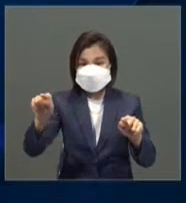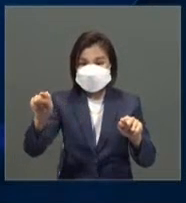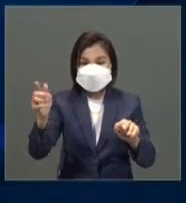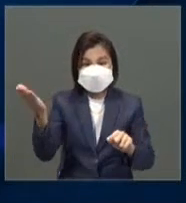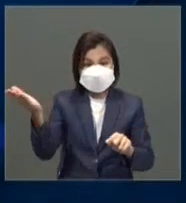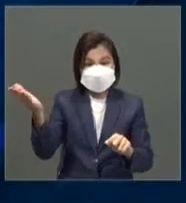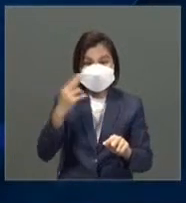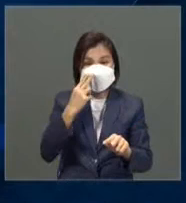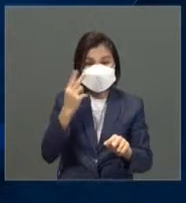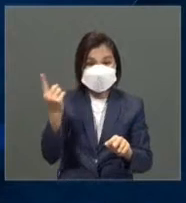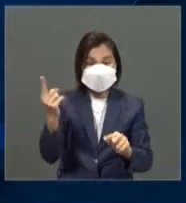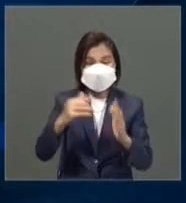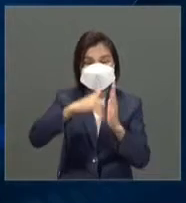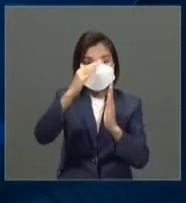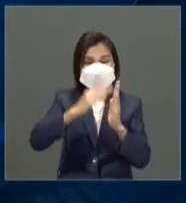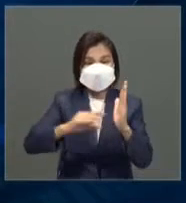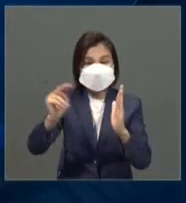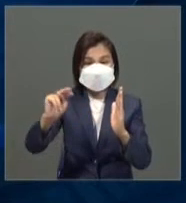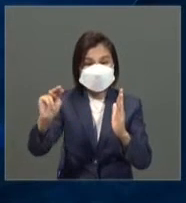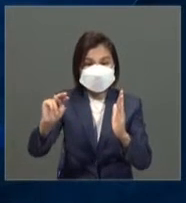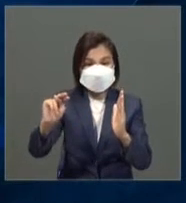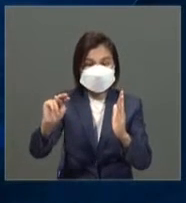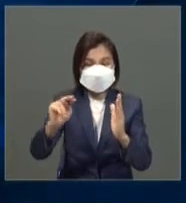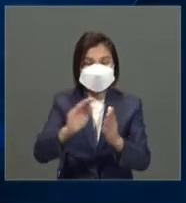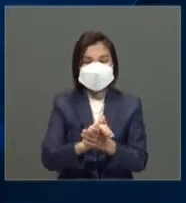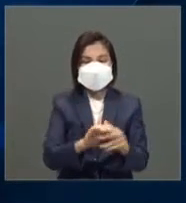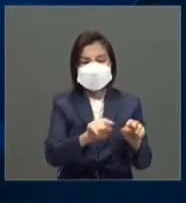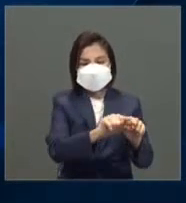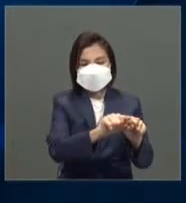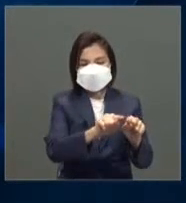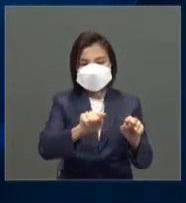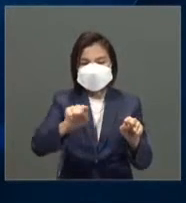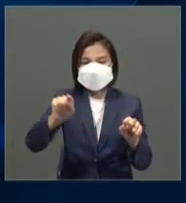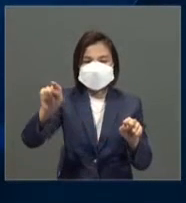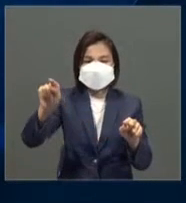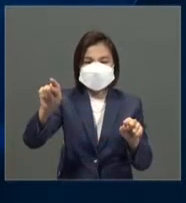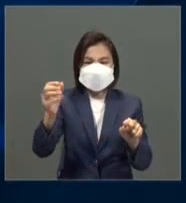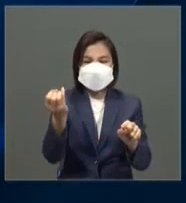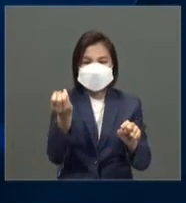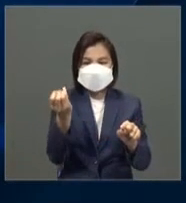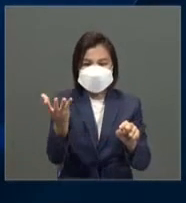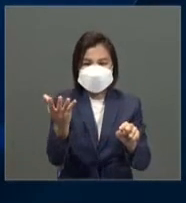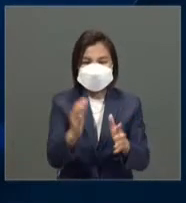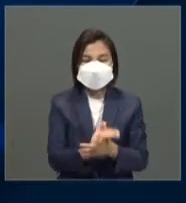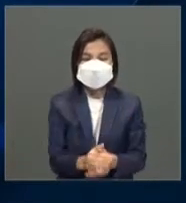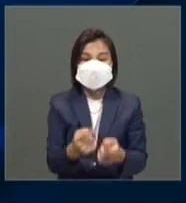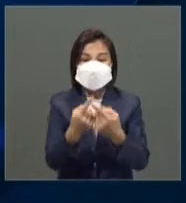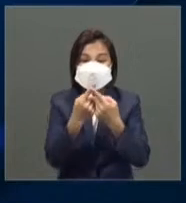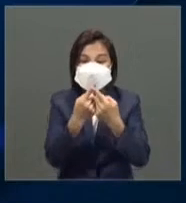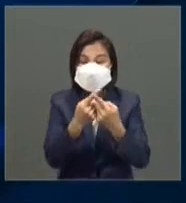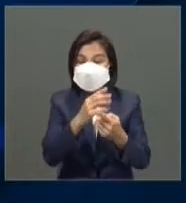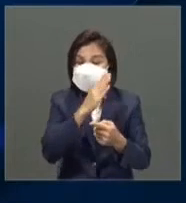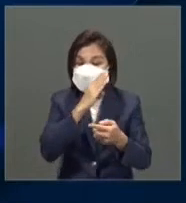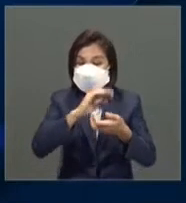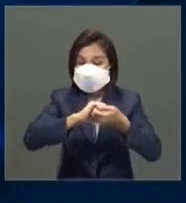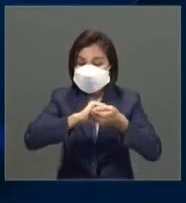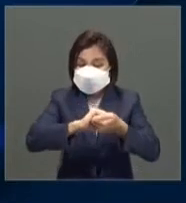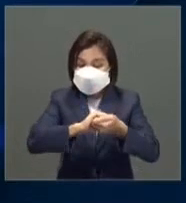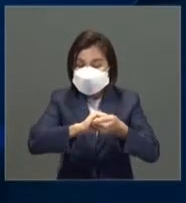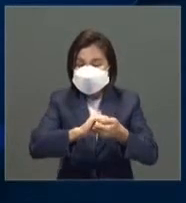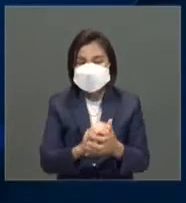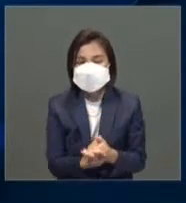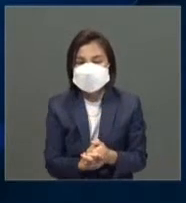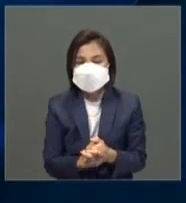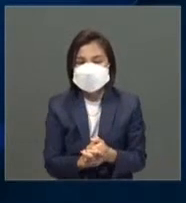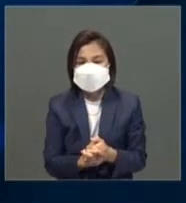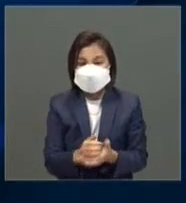นี้นะฮะเส้นสีน้ำเงินตรงนี้นะครับก็ยังสูงอยู่นะครับเพราะฉะนั้นถ้าเราร่วมมือกันได้มากกว่านี้เ